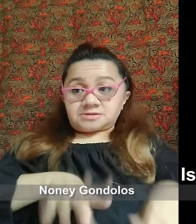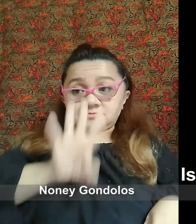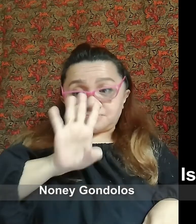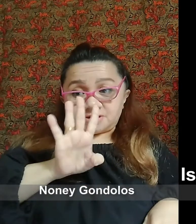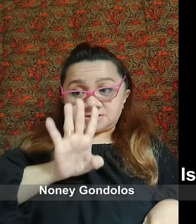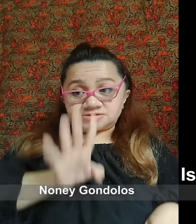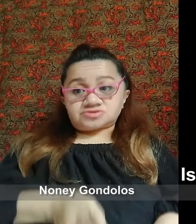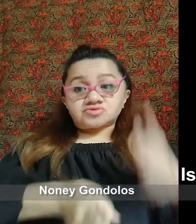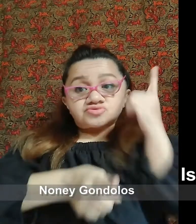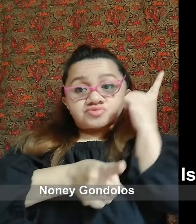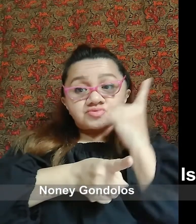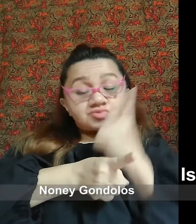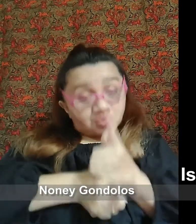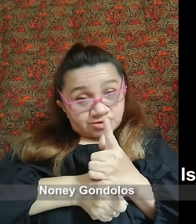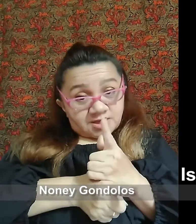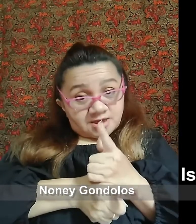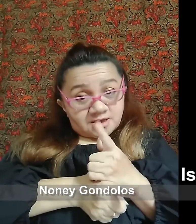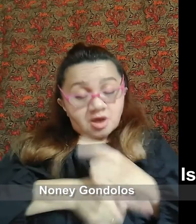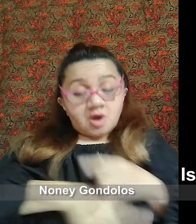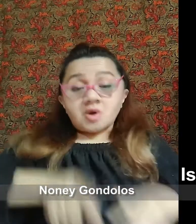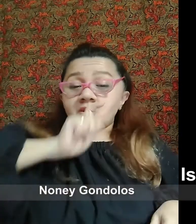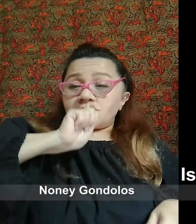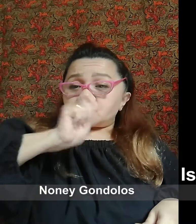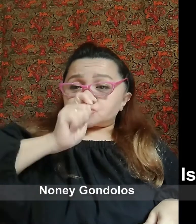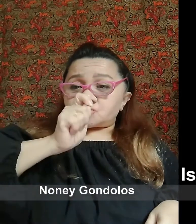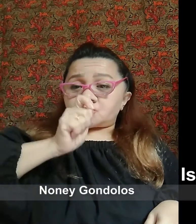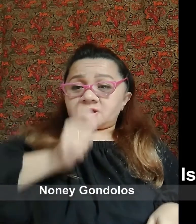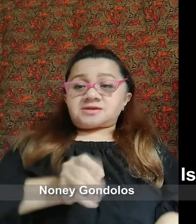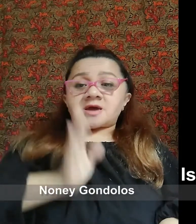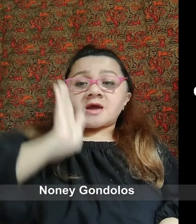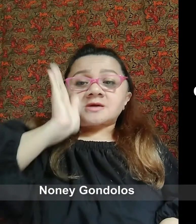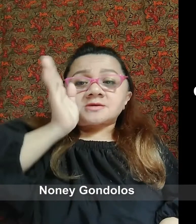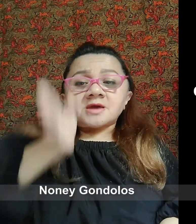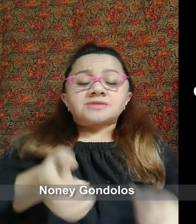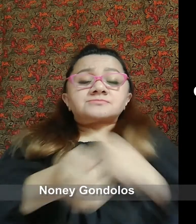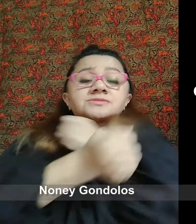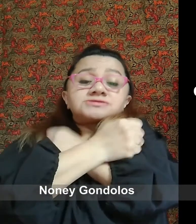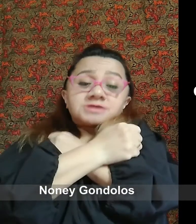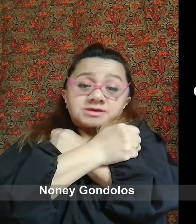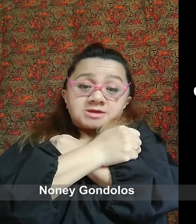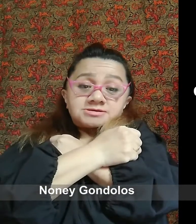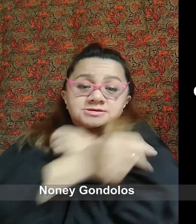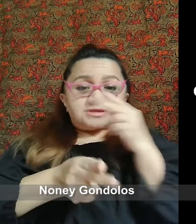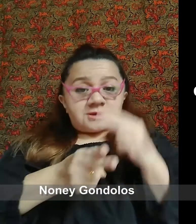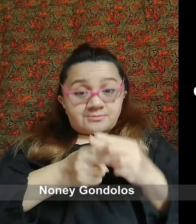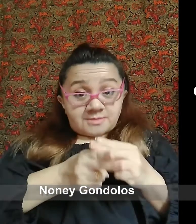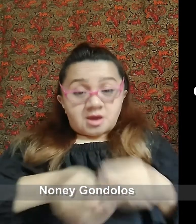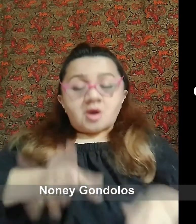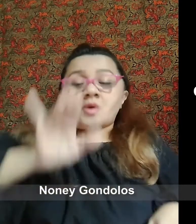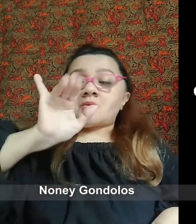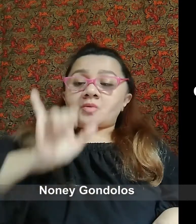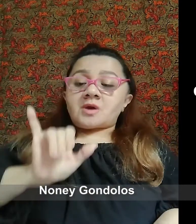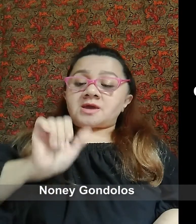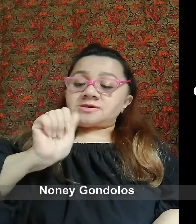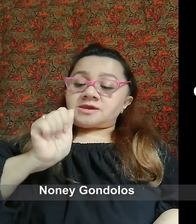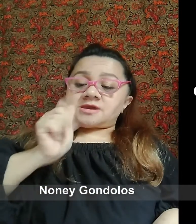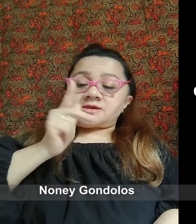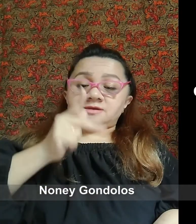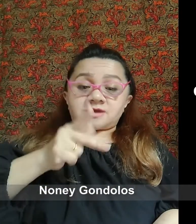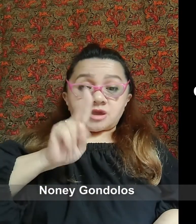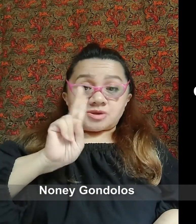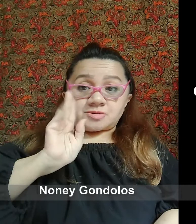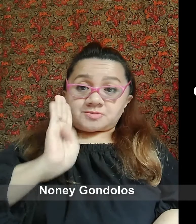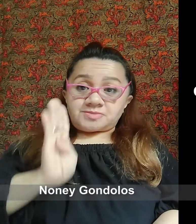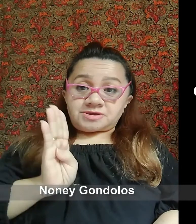menyayangi Yakub dan akan memilih Israel lagi, lalu menempatkan mereka di tanah